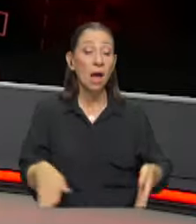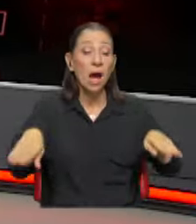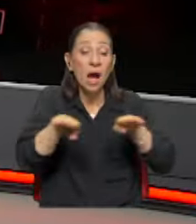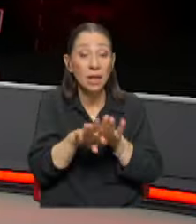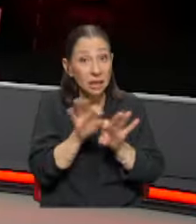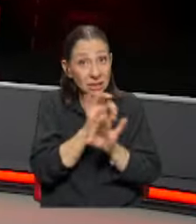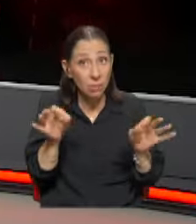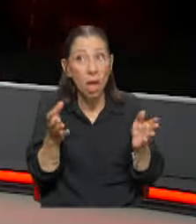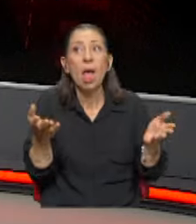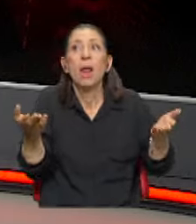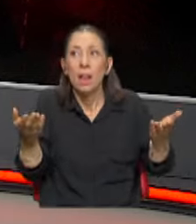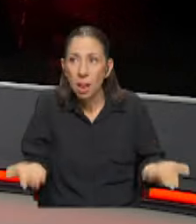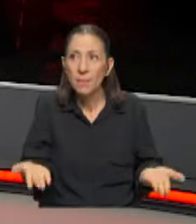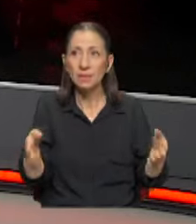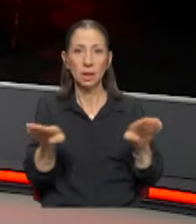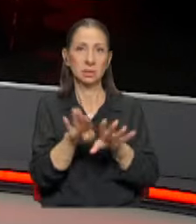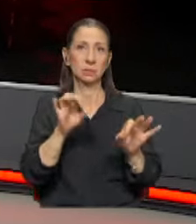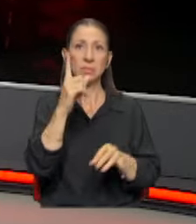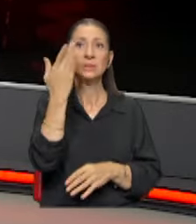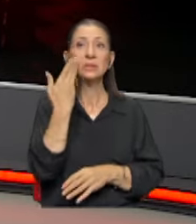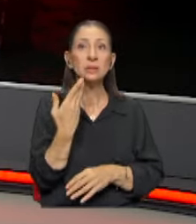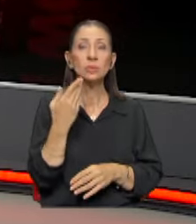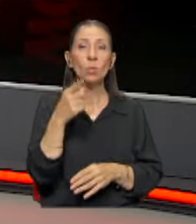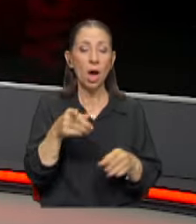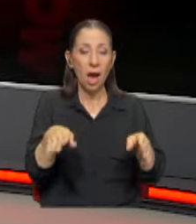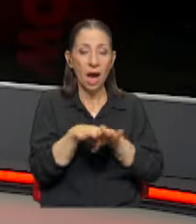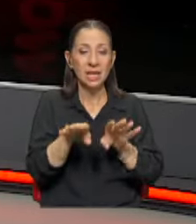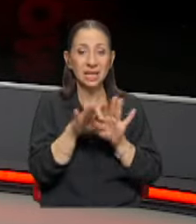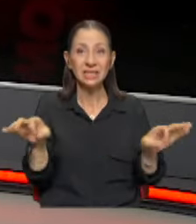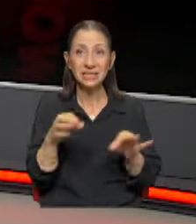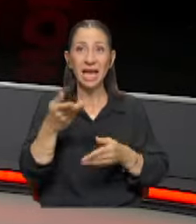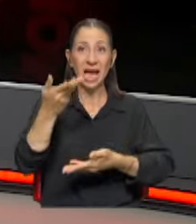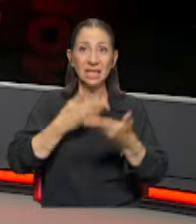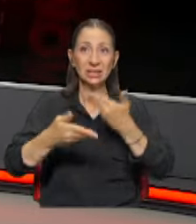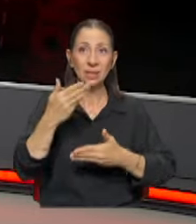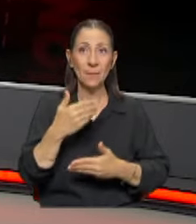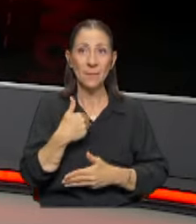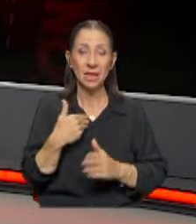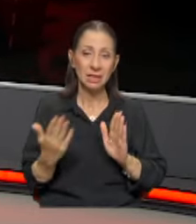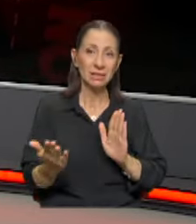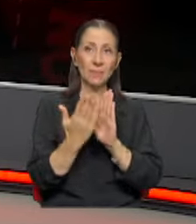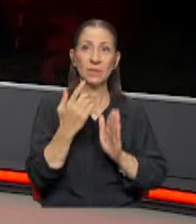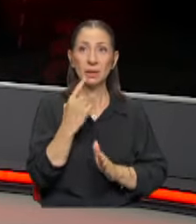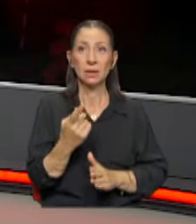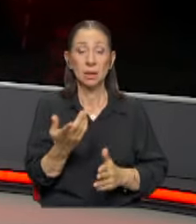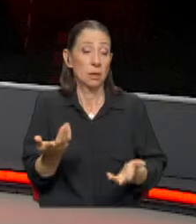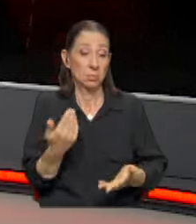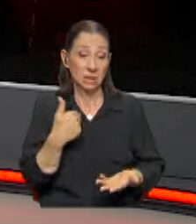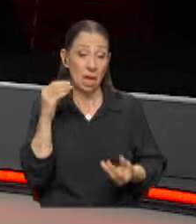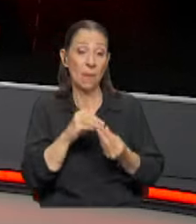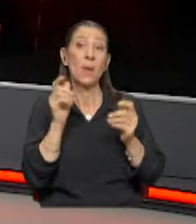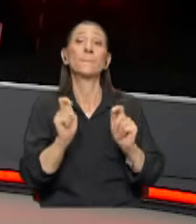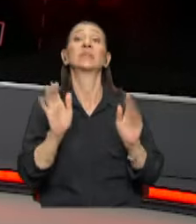Adaletsizlik mi? Elbette adaletsizlik. Dün bir izleyicimiz bu adaletsizlikten bahsedince bana tepki gösterdi. Yani bize